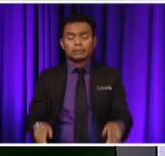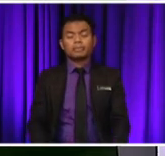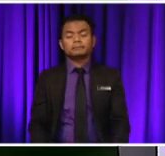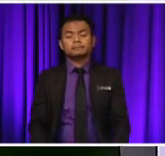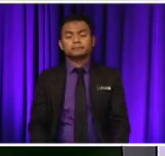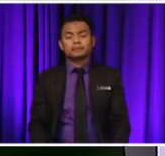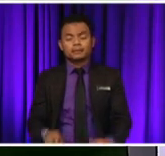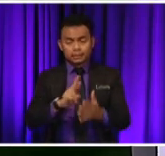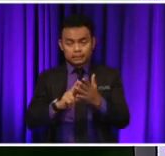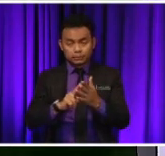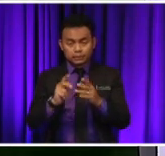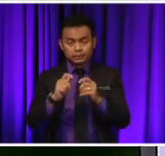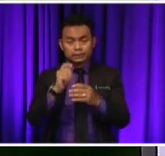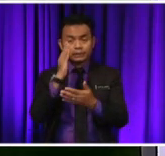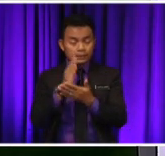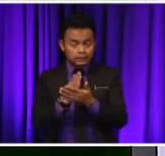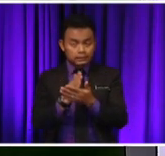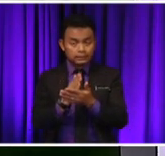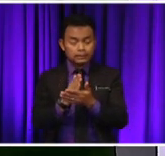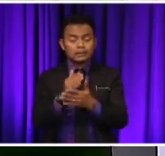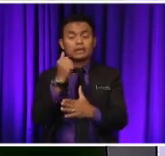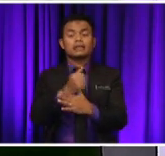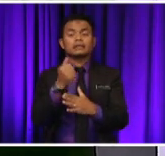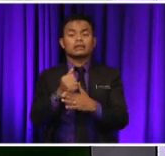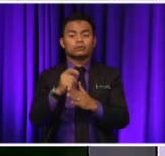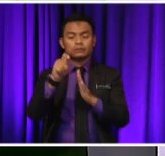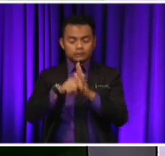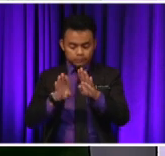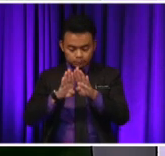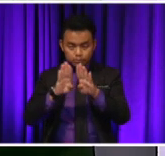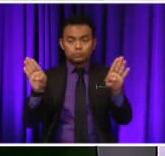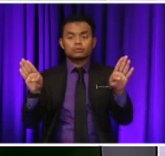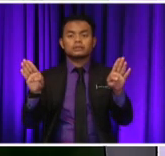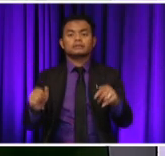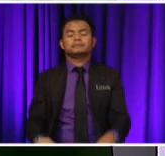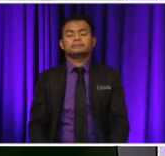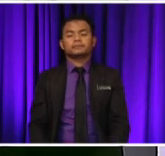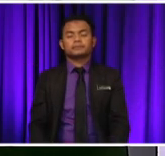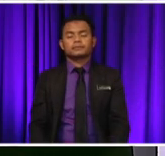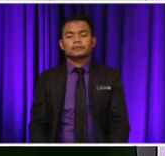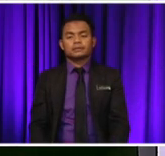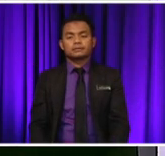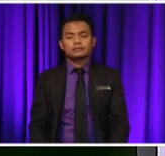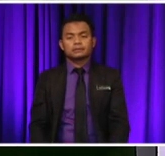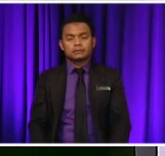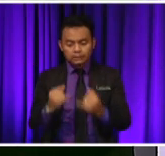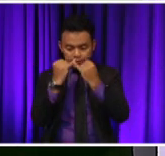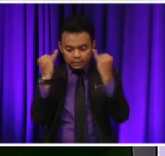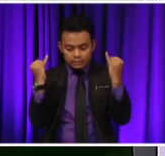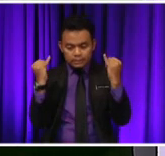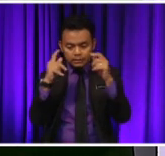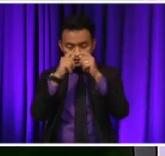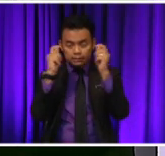jawaban yang ringkas padat ataupun terbuka kepada penjelasan penerangan uraian dan adalah seorang